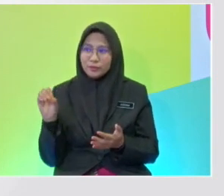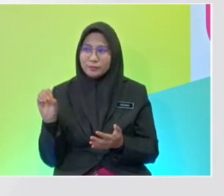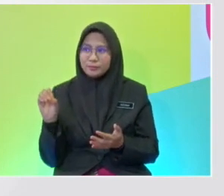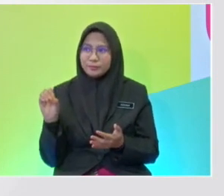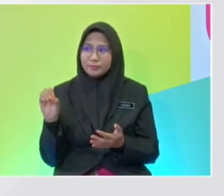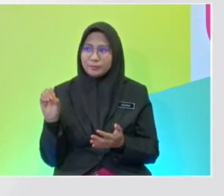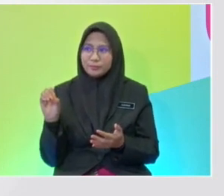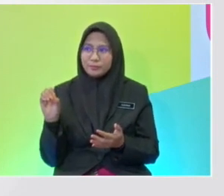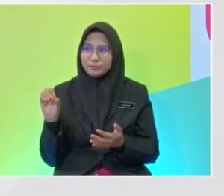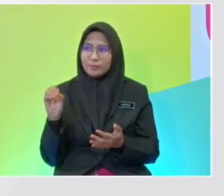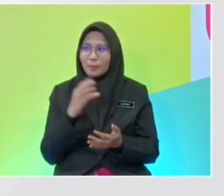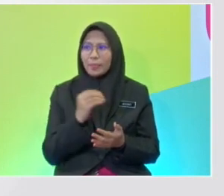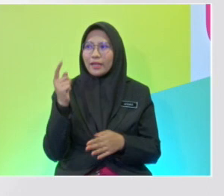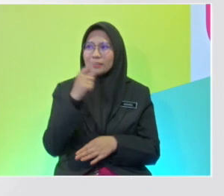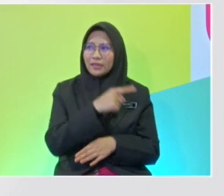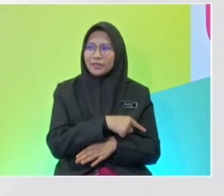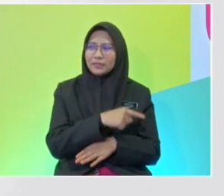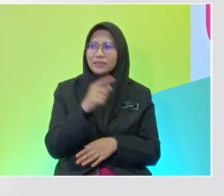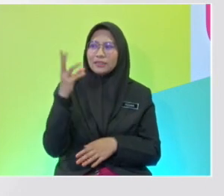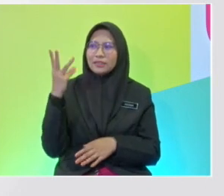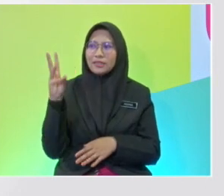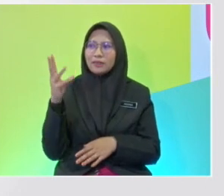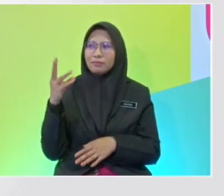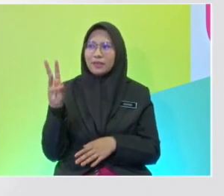jumlah hari kita ambil dari proses